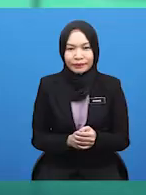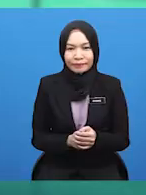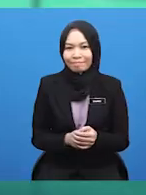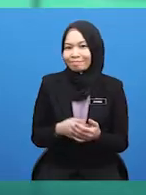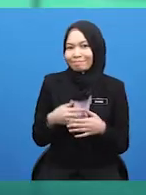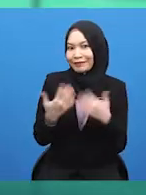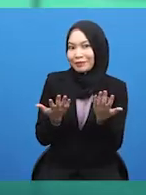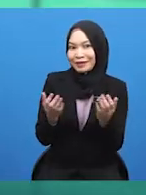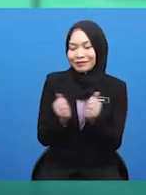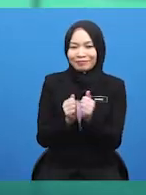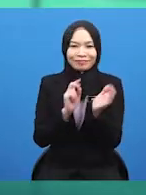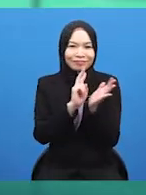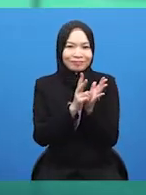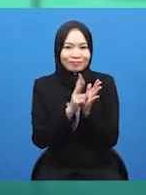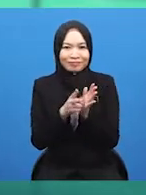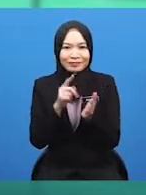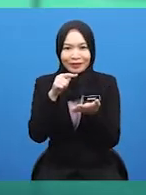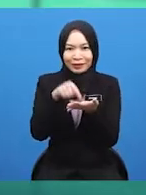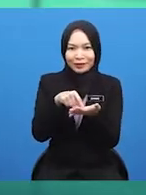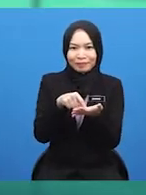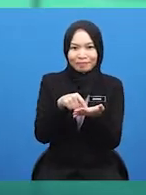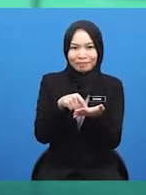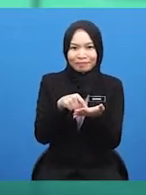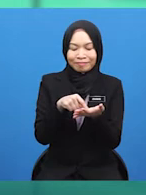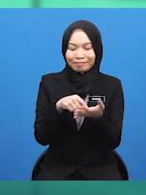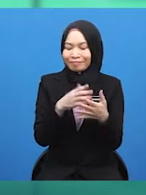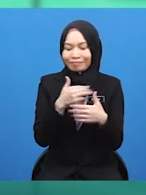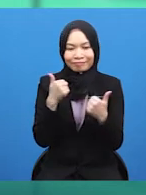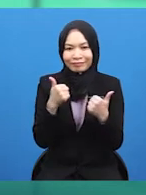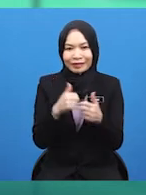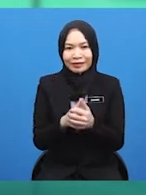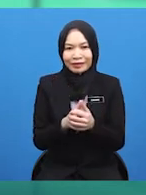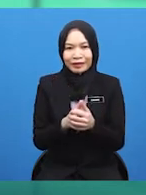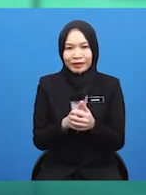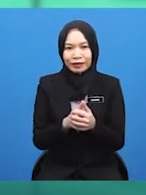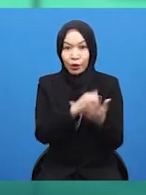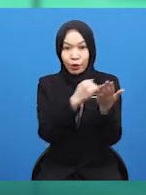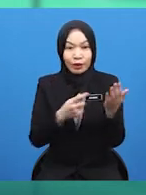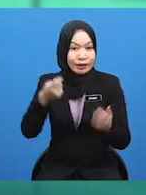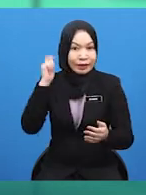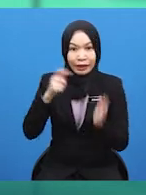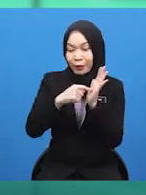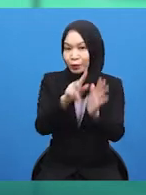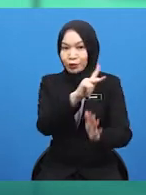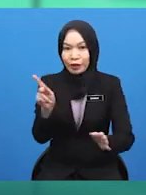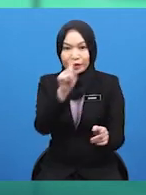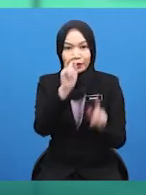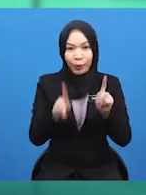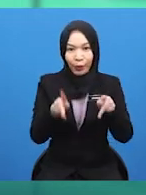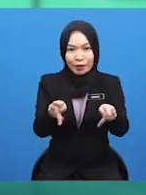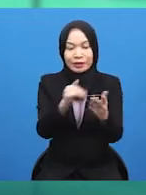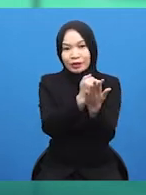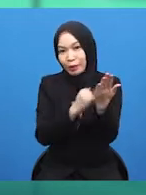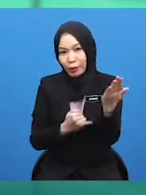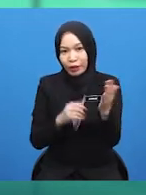Baik, bagaimana dengan video tadi, pelajar-pelajar sekalian? Menarik bukan? Ya, sebenarnya lukisan tadi menunjukkan proses